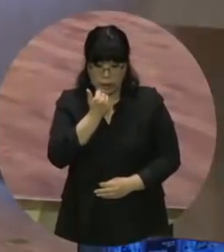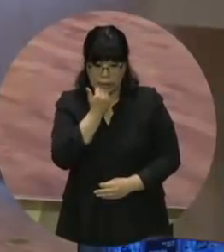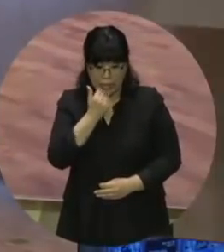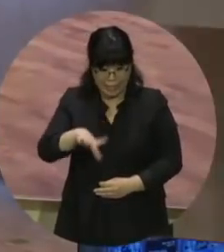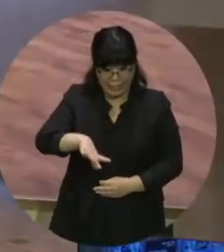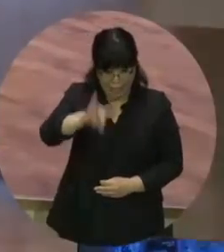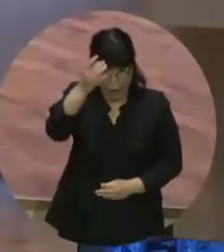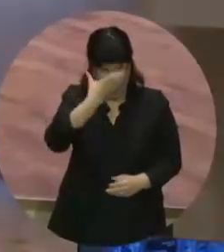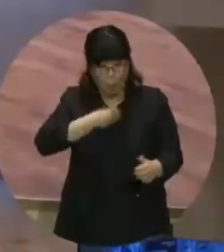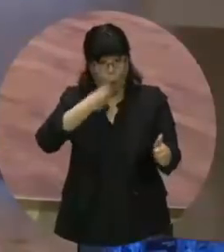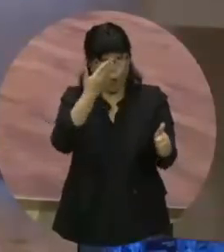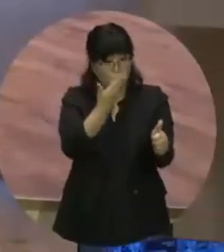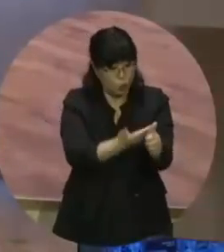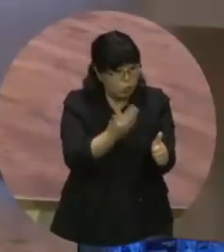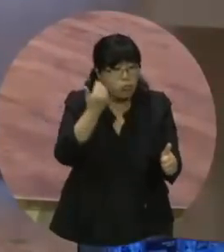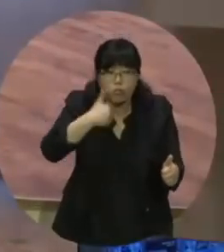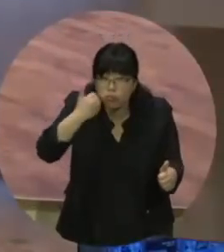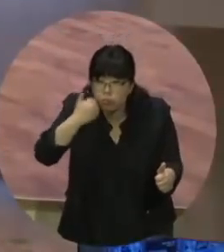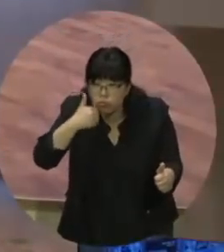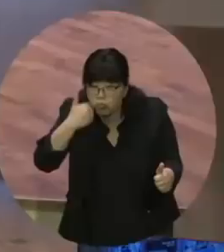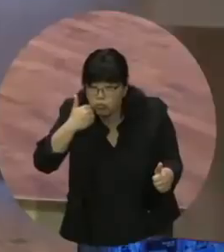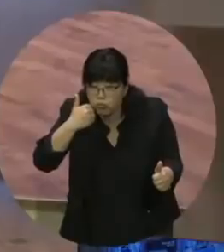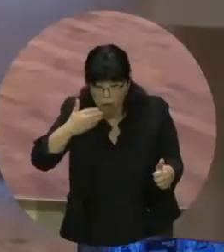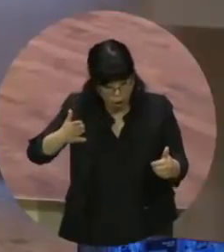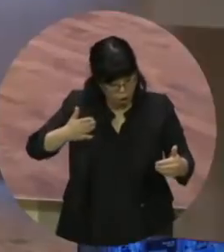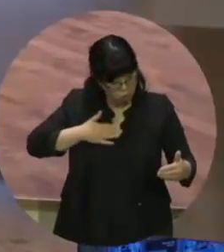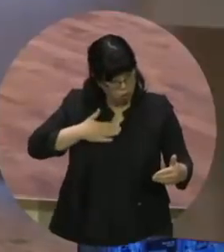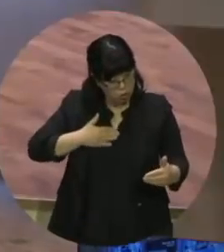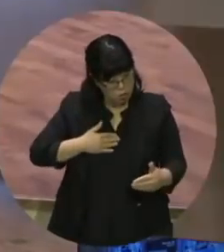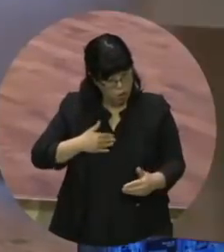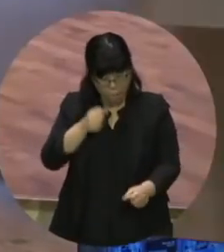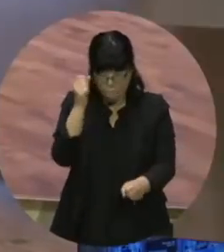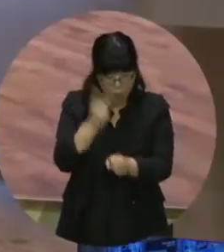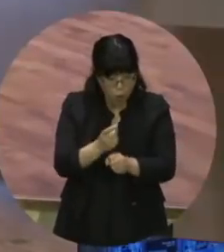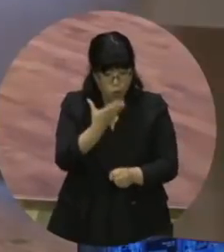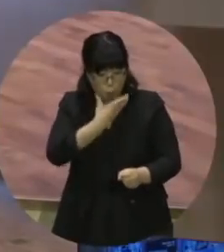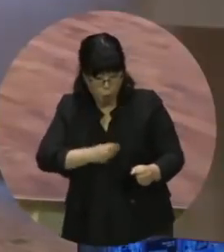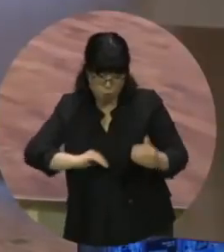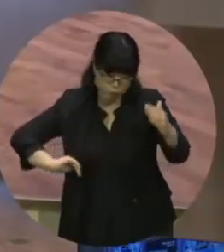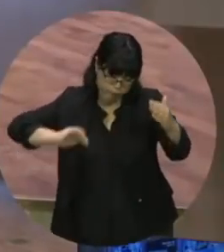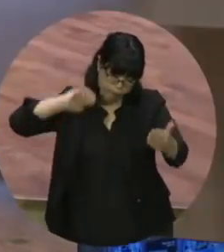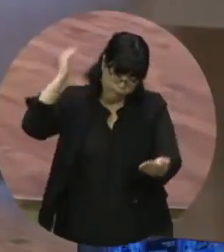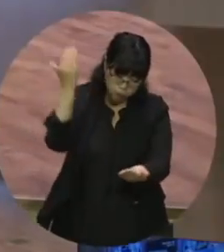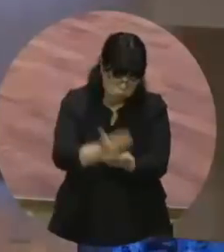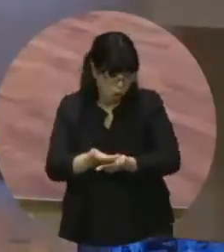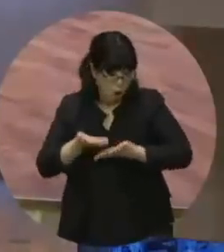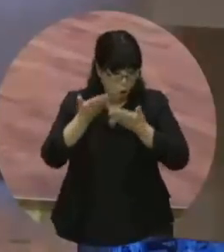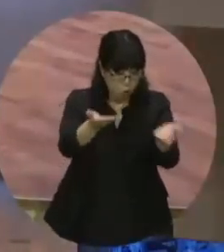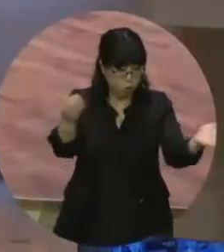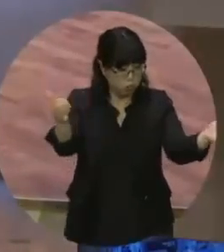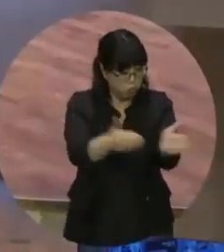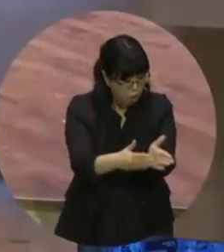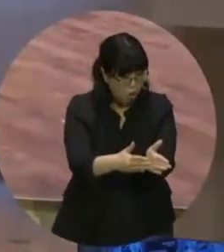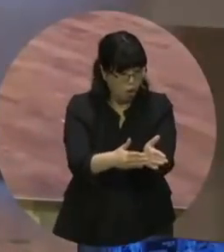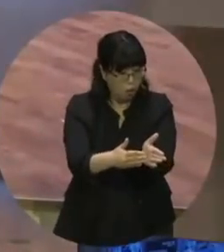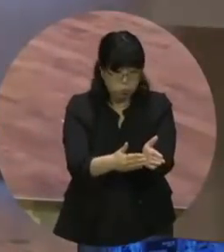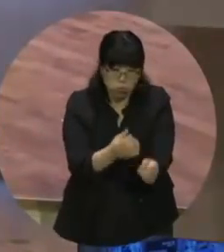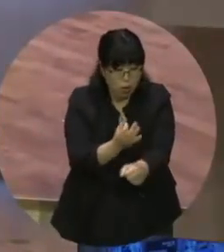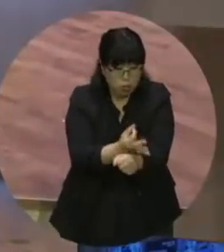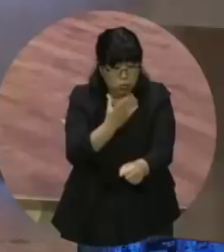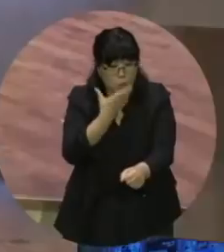누구냐? 네가 오기 전에 내가 다 먹고 그를 위하여 축복하였은즉 그가 반드시 복을 받을